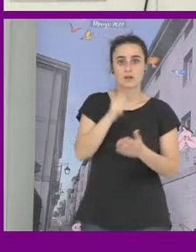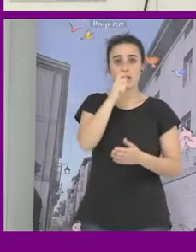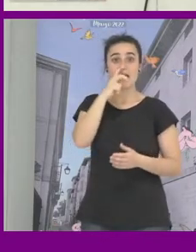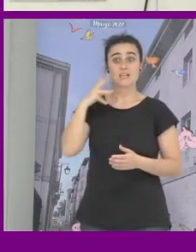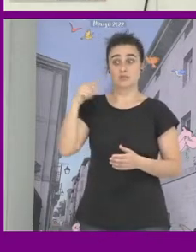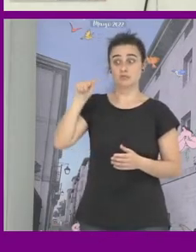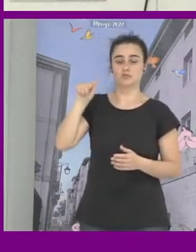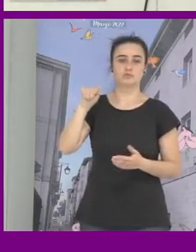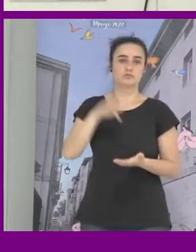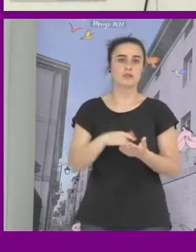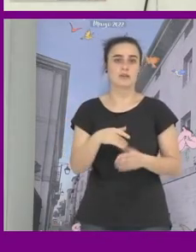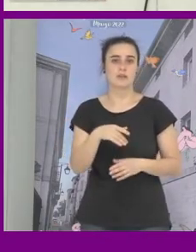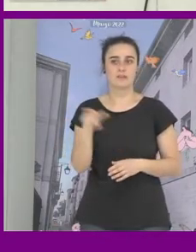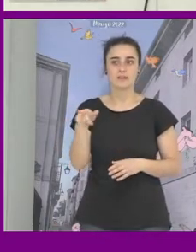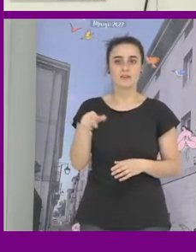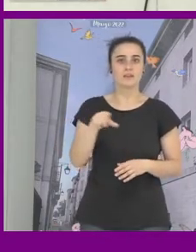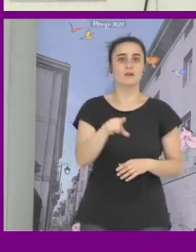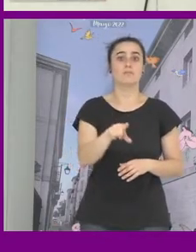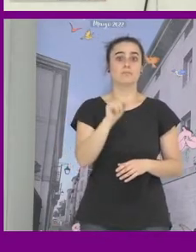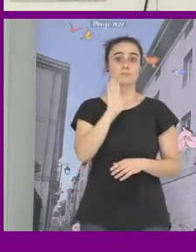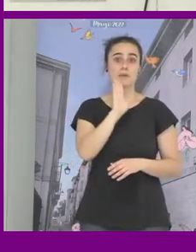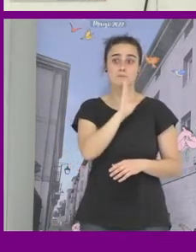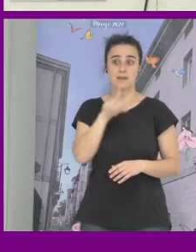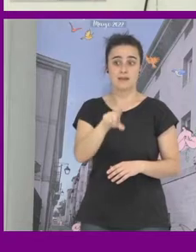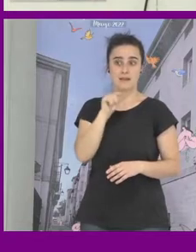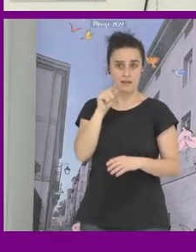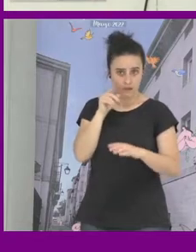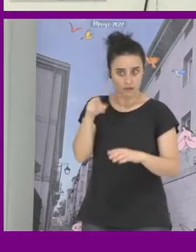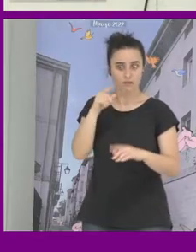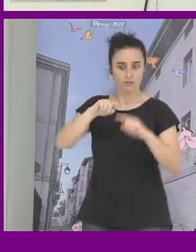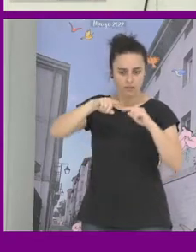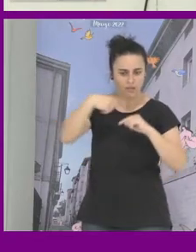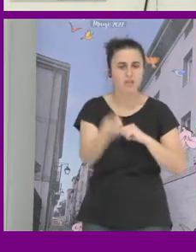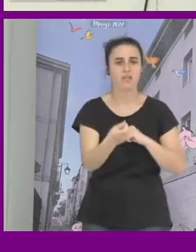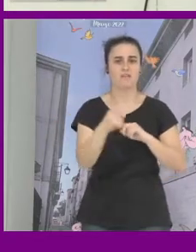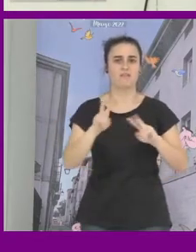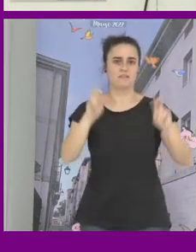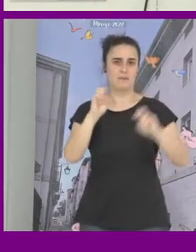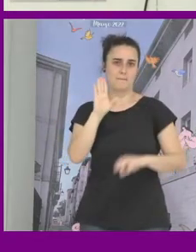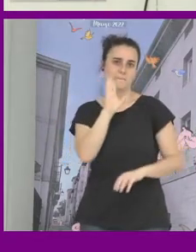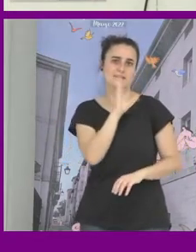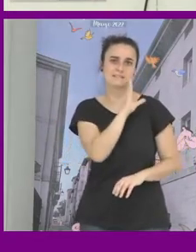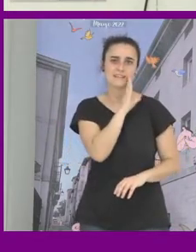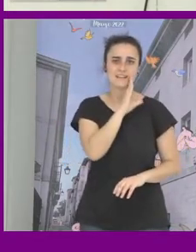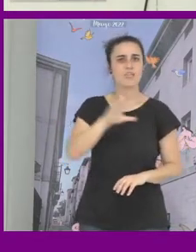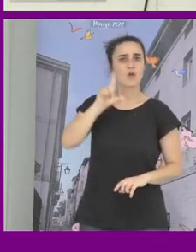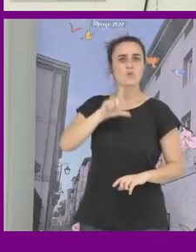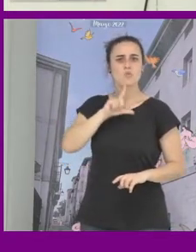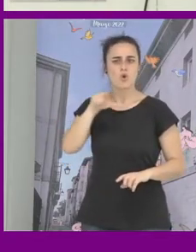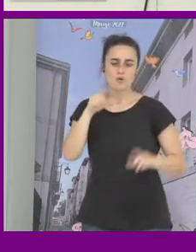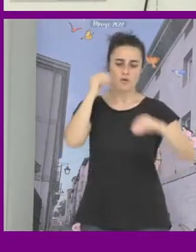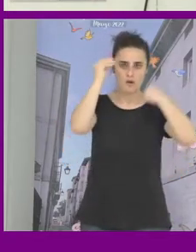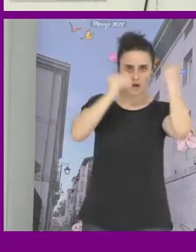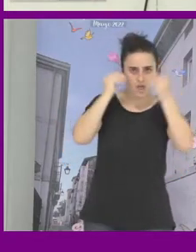ama izatea erabaki ondoren, amatasun boieroen inguruan hausnarketa eta